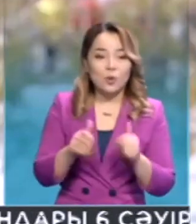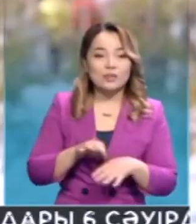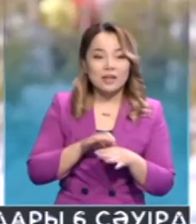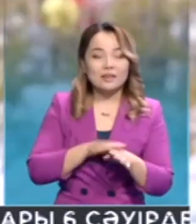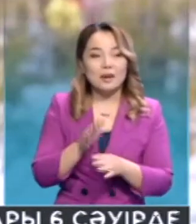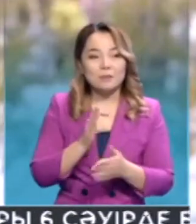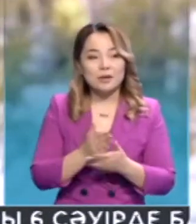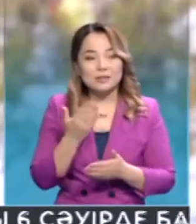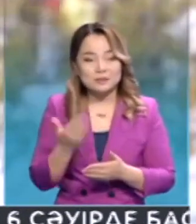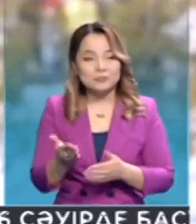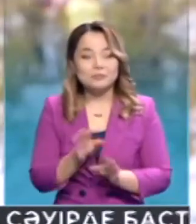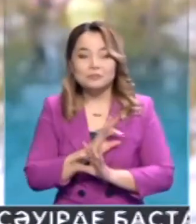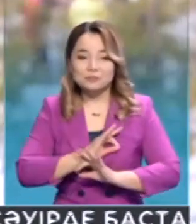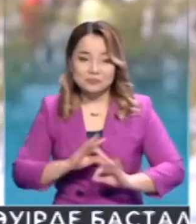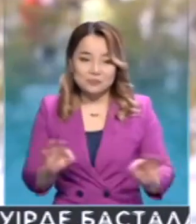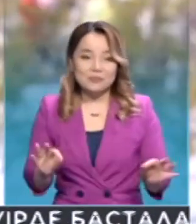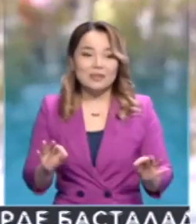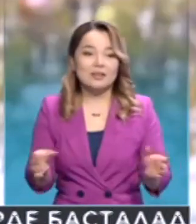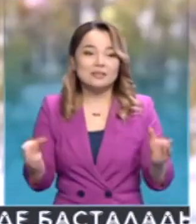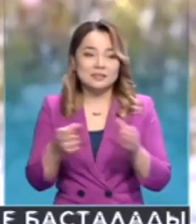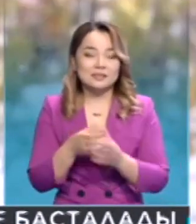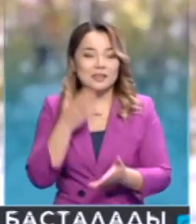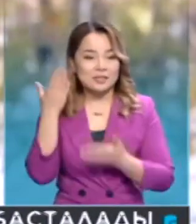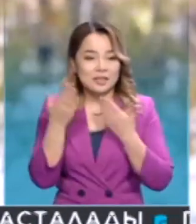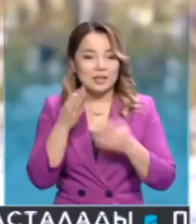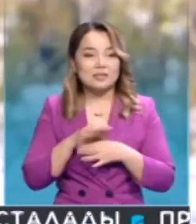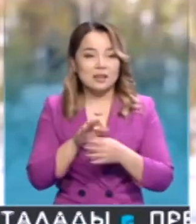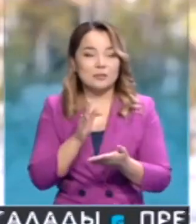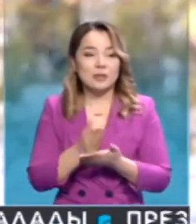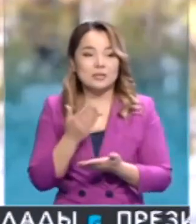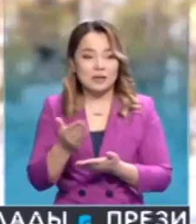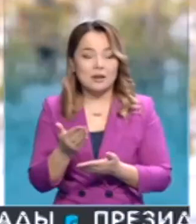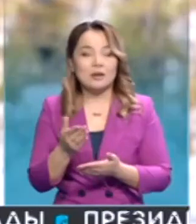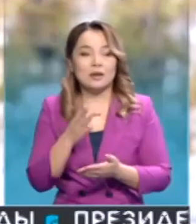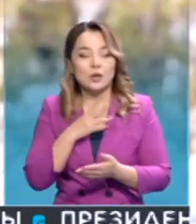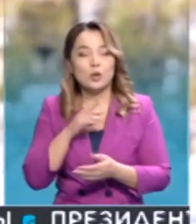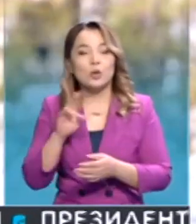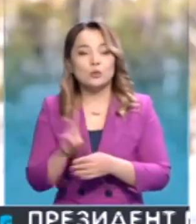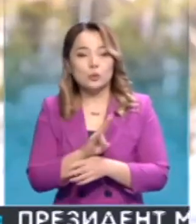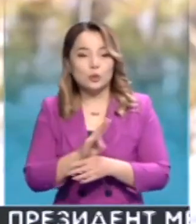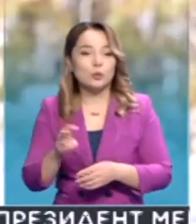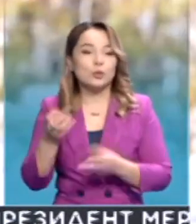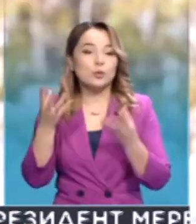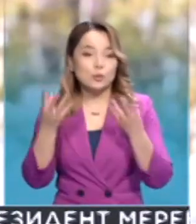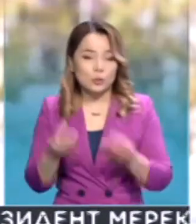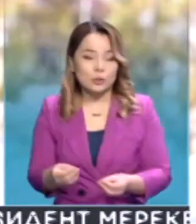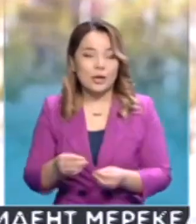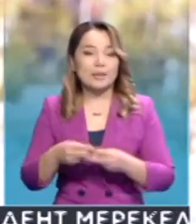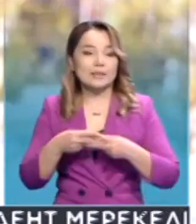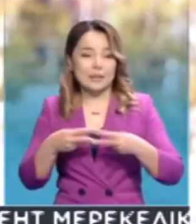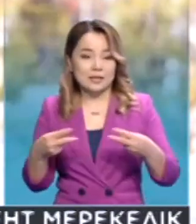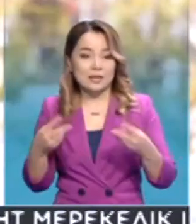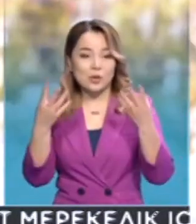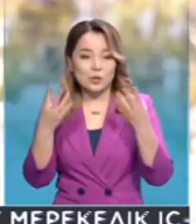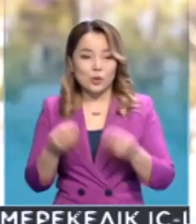атыр. Өзіміз ырзашылымыз. Күн мен түннің теңелгені наурыз мерекеміз қайырлы құтты болсын.